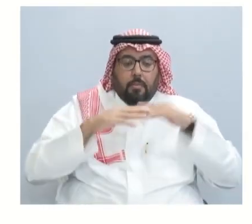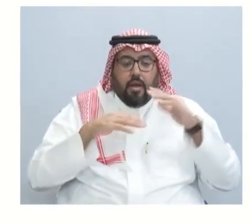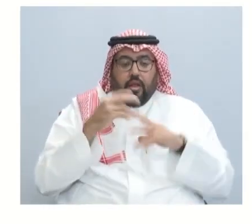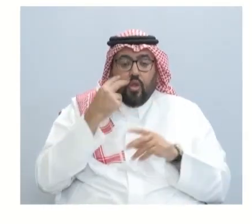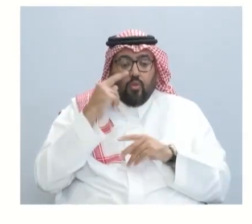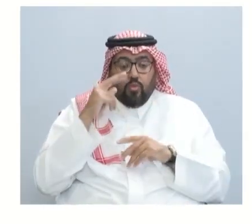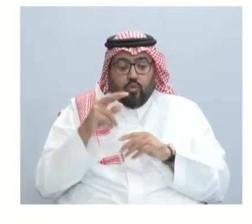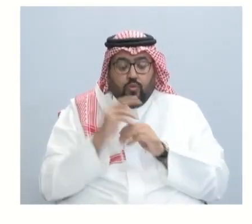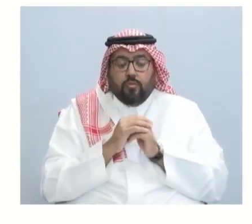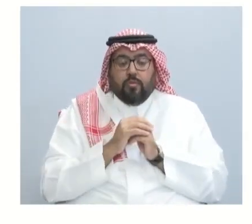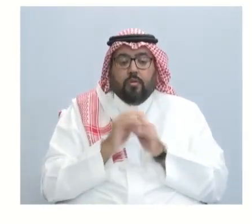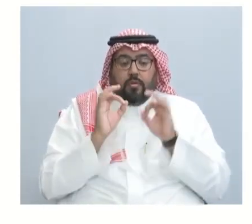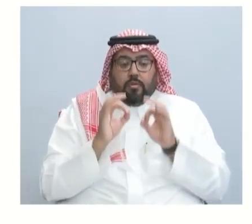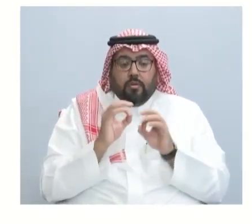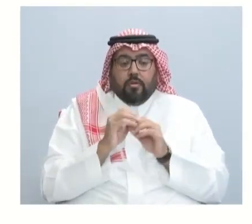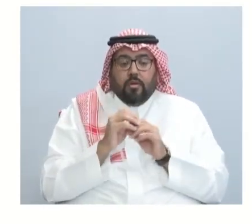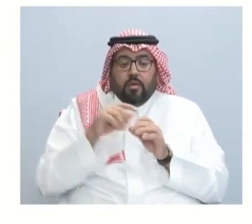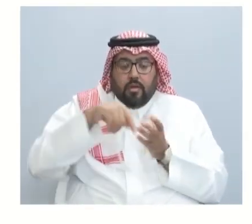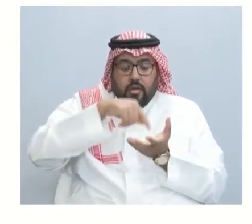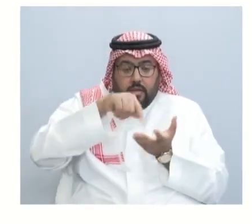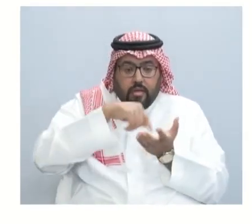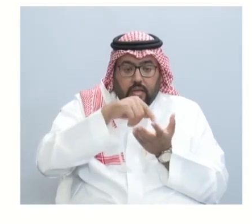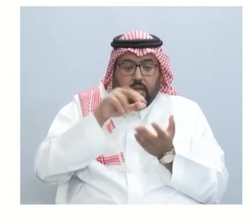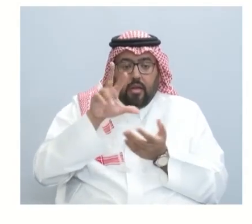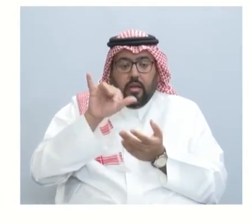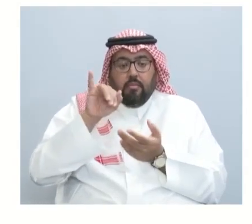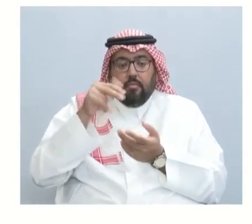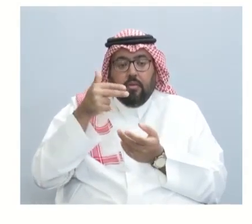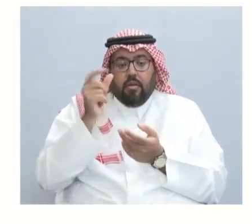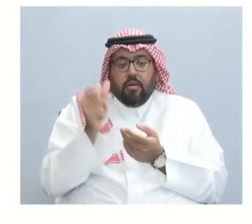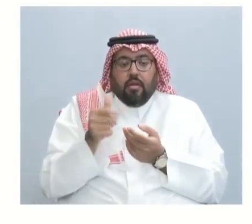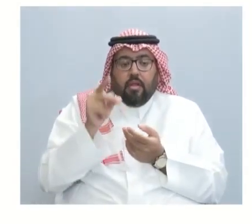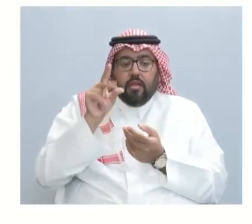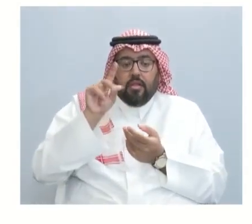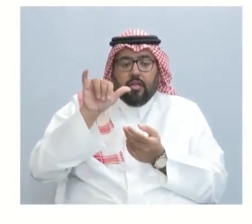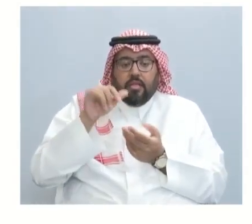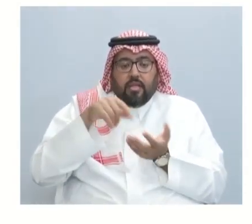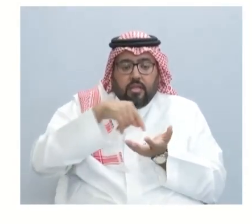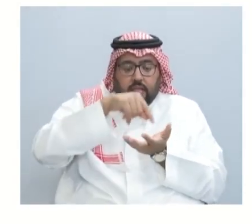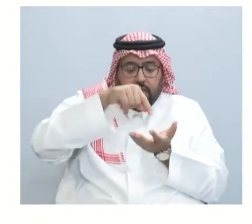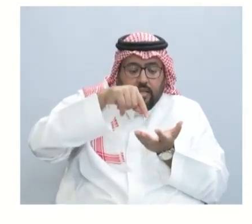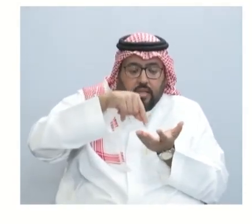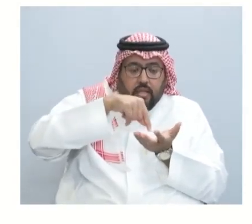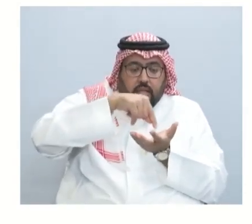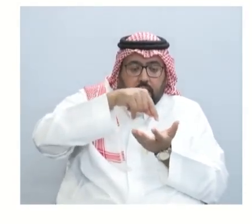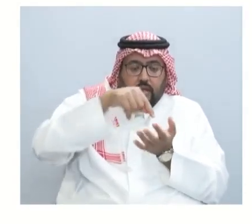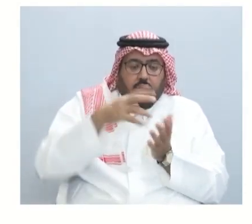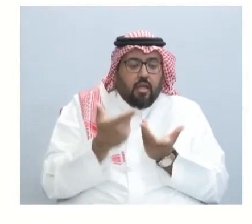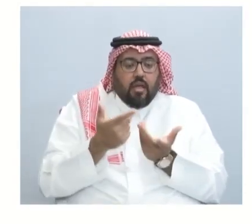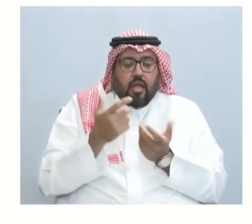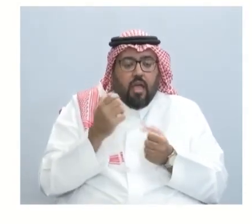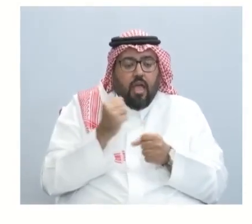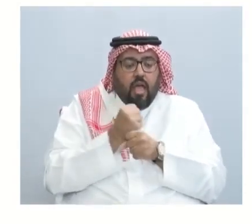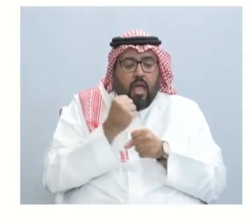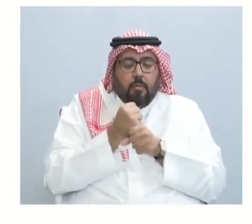الملاحظه لتقوم بتحريك المغناطيس ببطء حول هذا المخلوط ماذا يمكن